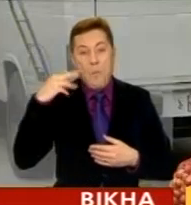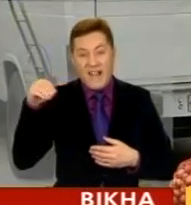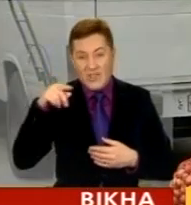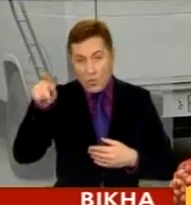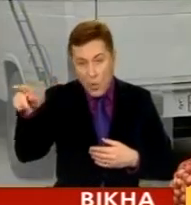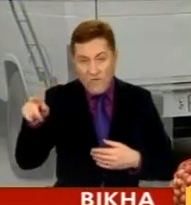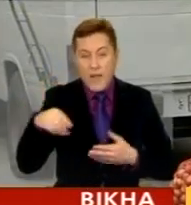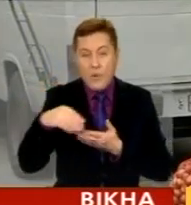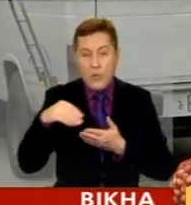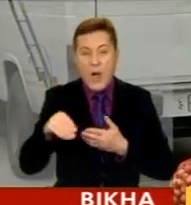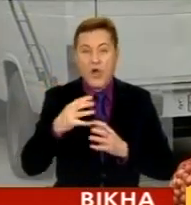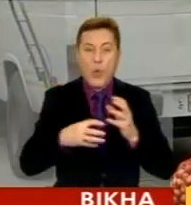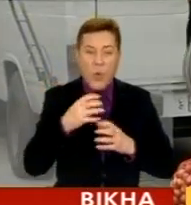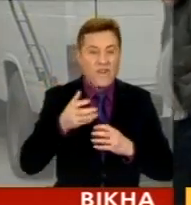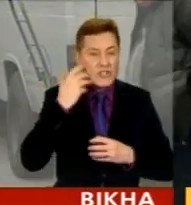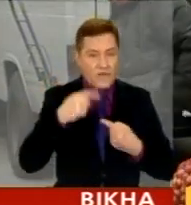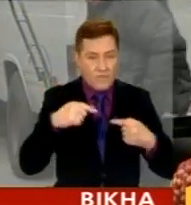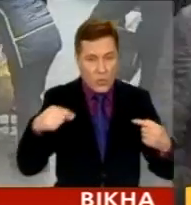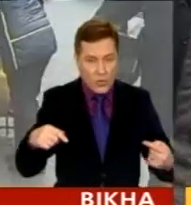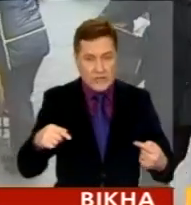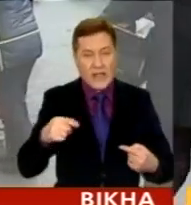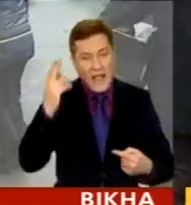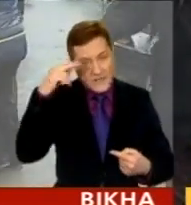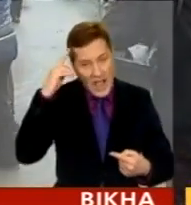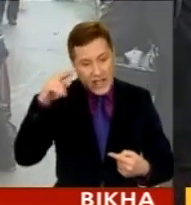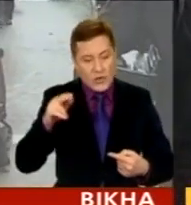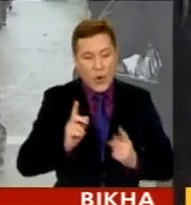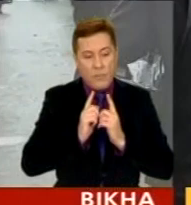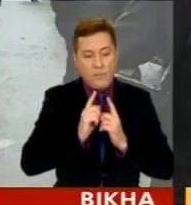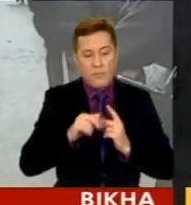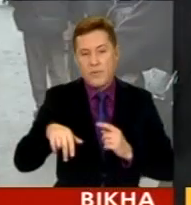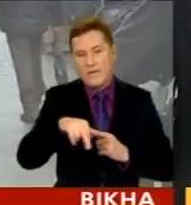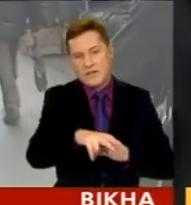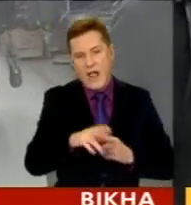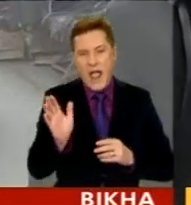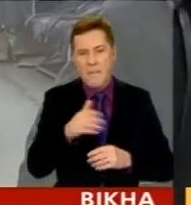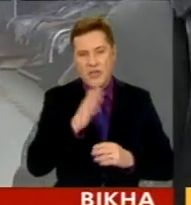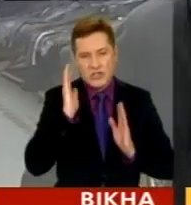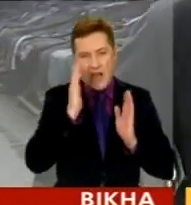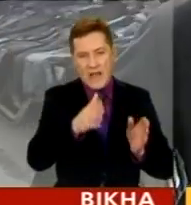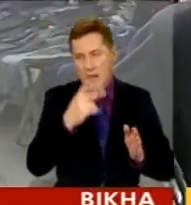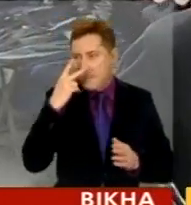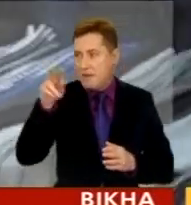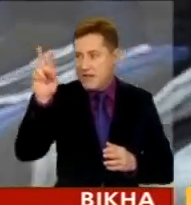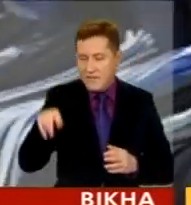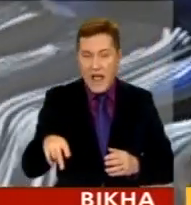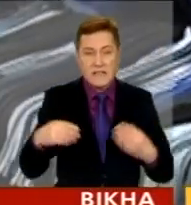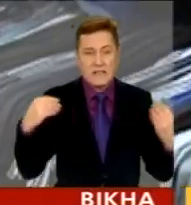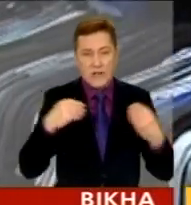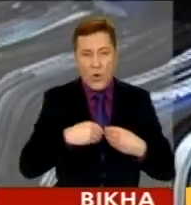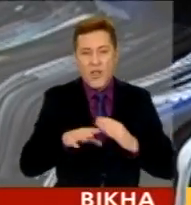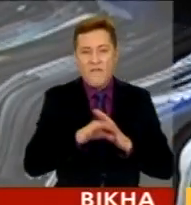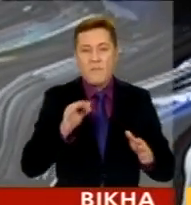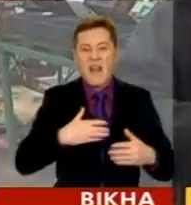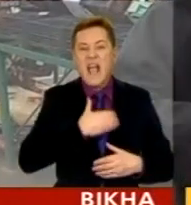фрукти. Кажуть, це вигідно. Тим часом дядько Михайло проходжає між рядами. Тепер придивляється до одягу. Доки вибирає